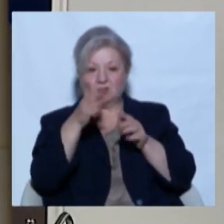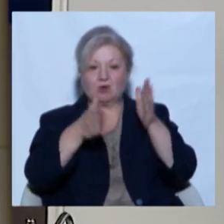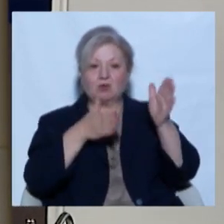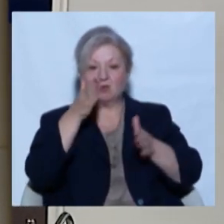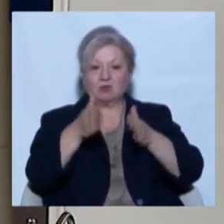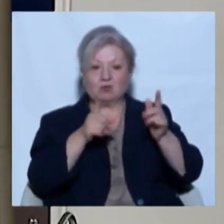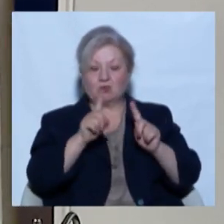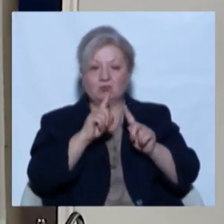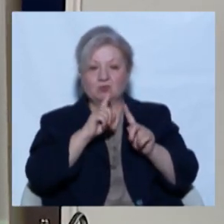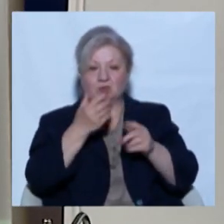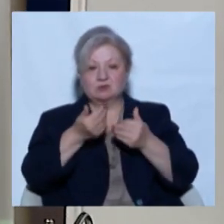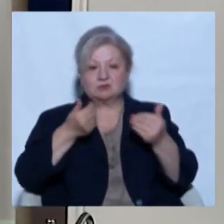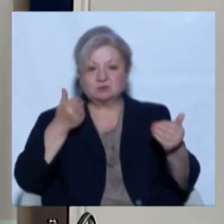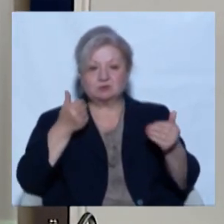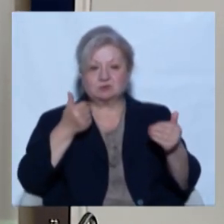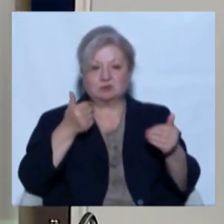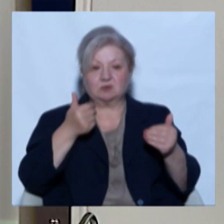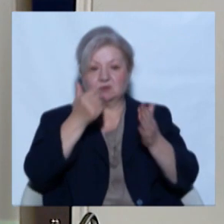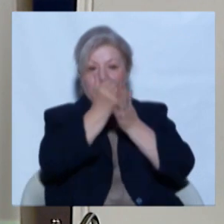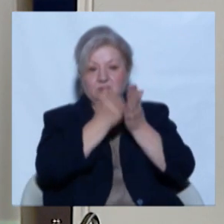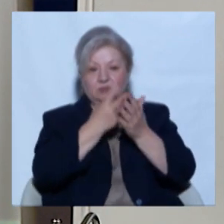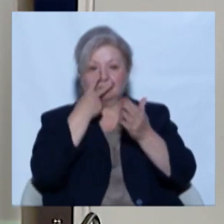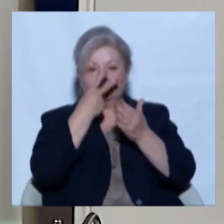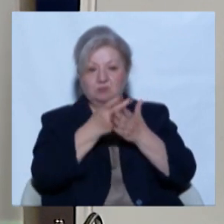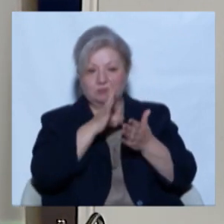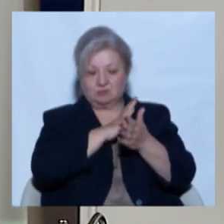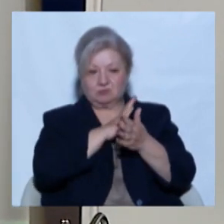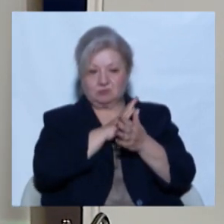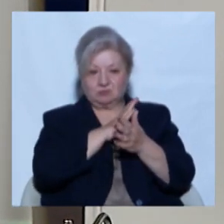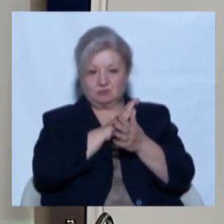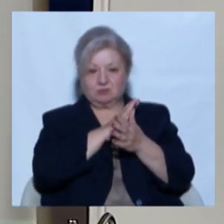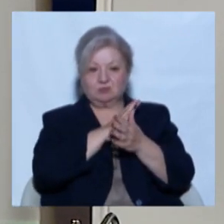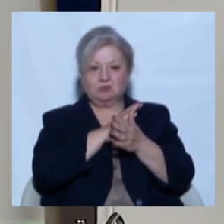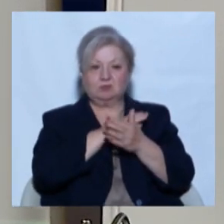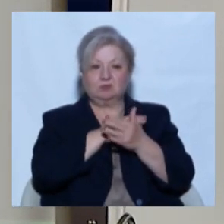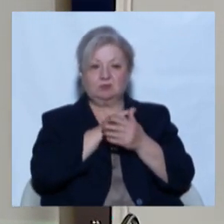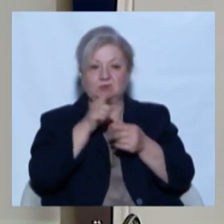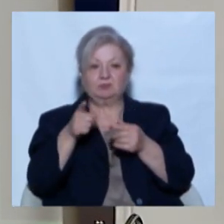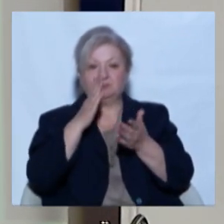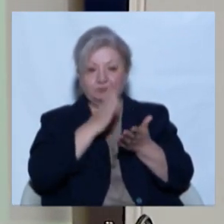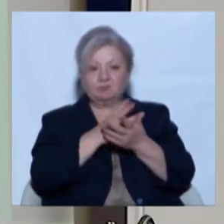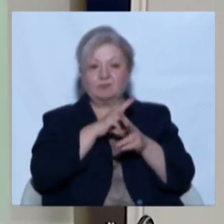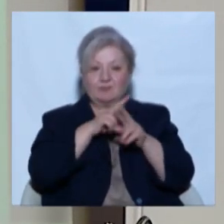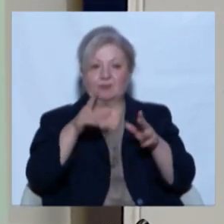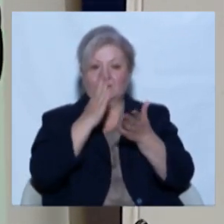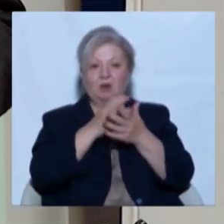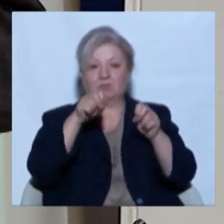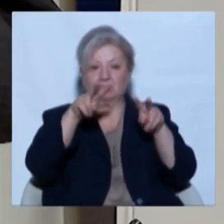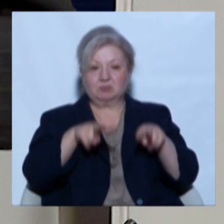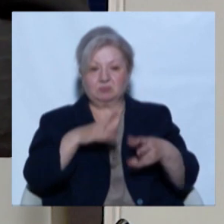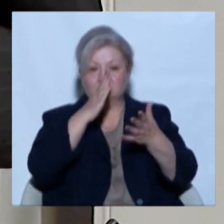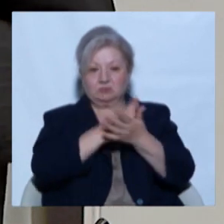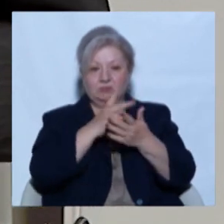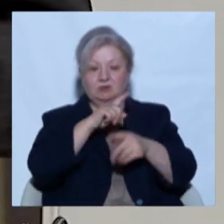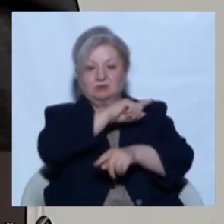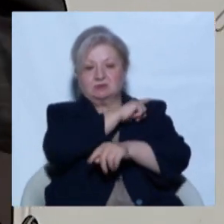აი ამ რობოტში, რომელიც ჩვენ წინა მეცადინეობაზე ვიხილეთ, რობოტ ლაბორანტს, რასაც ვეძახით, ხო? იქაც რაღაცა